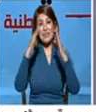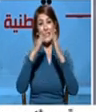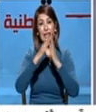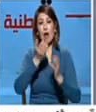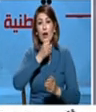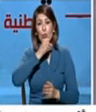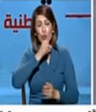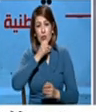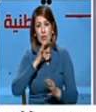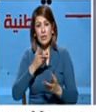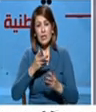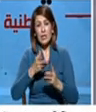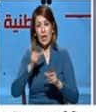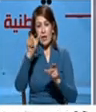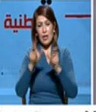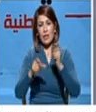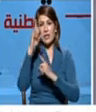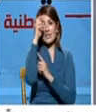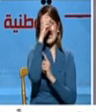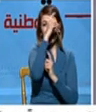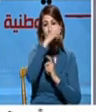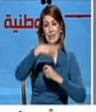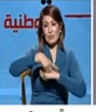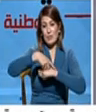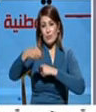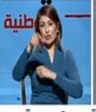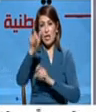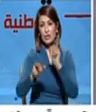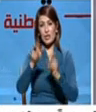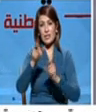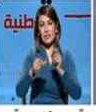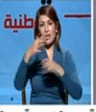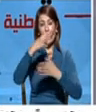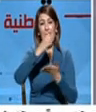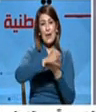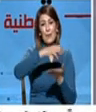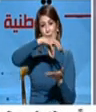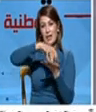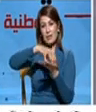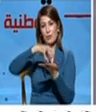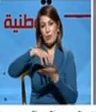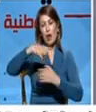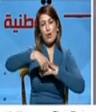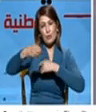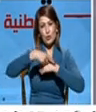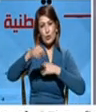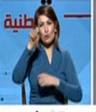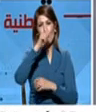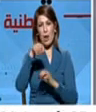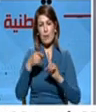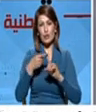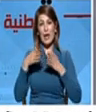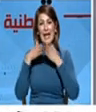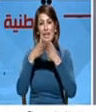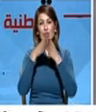يتنقل الاماكن اللي اه يصعب يوصل لها للمواطن ويمشي المواطن لما كانت تقول على عين المكان تقدموا له مجموعه من